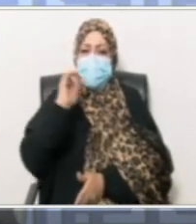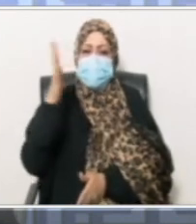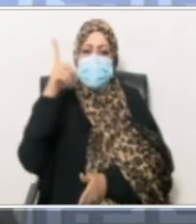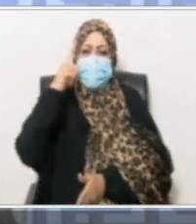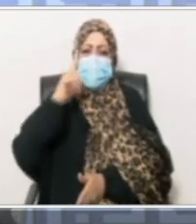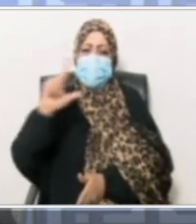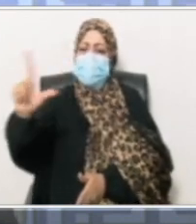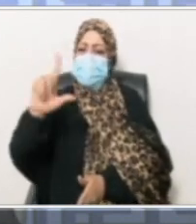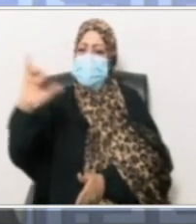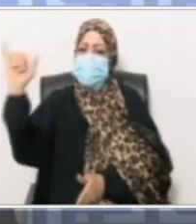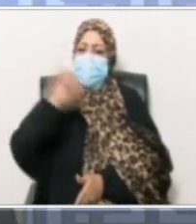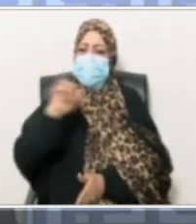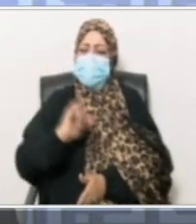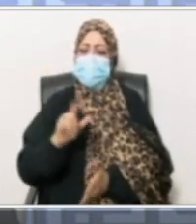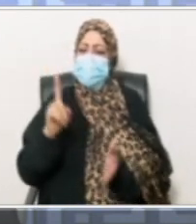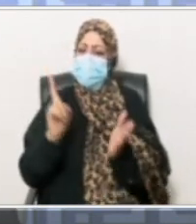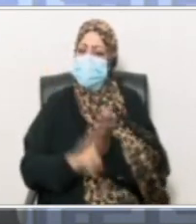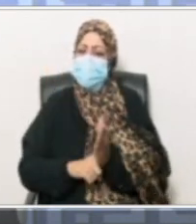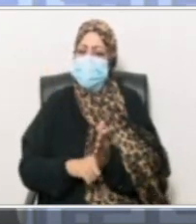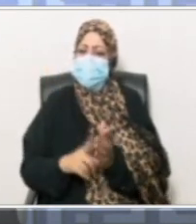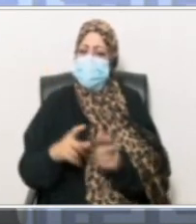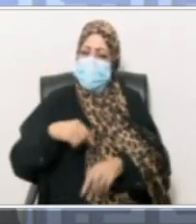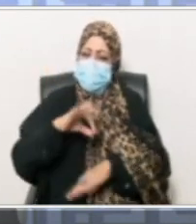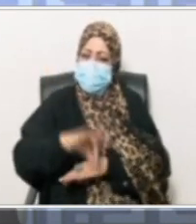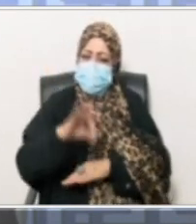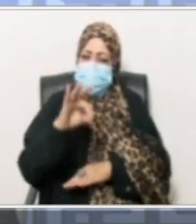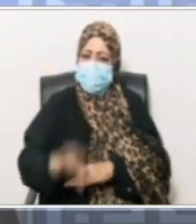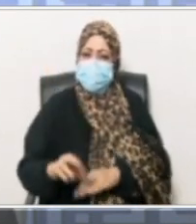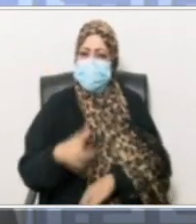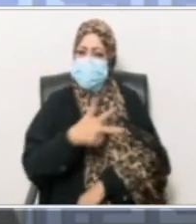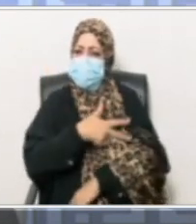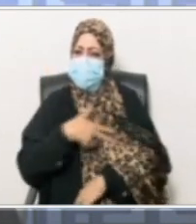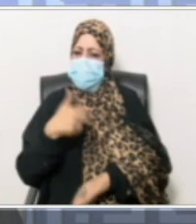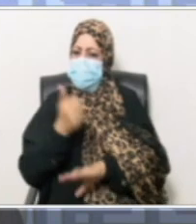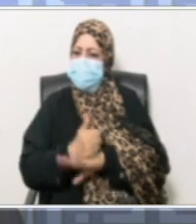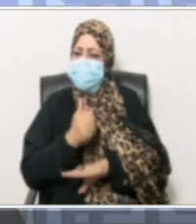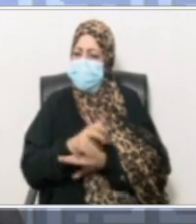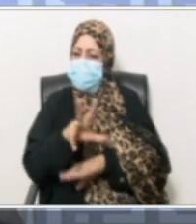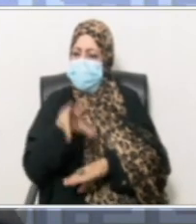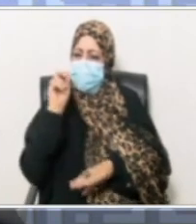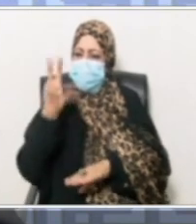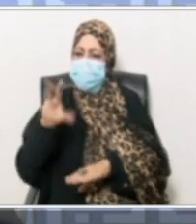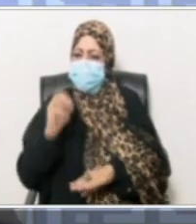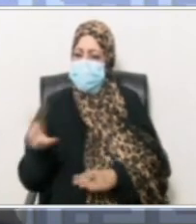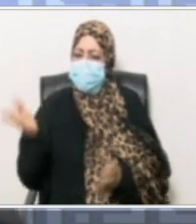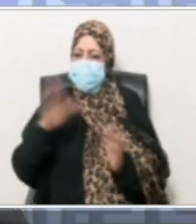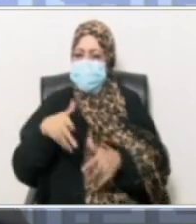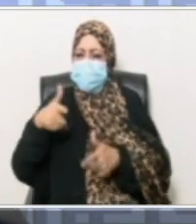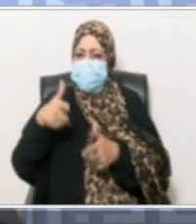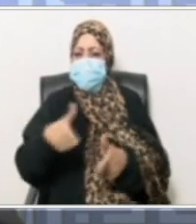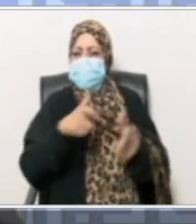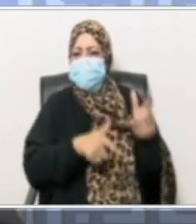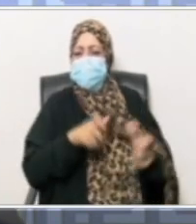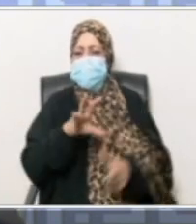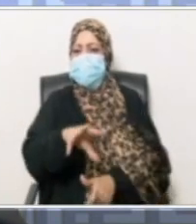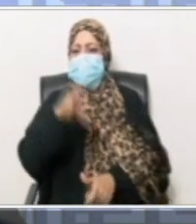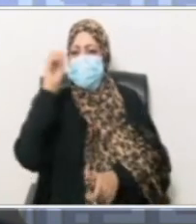ومصالح الدولة تسرق وتهدم وتنهب، وحقوق الإخوة